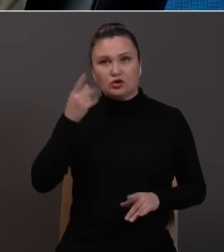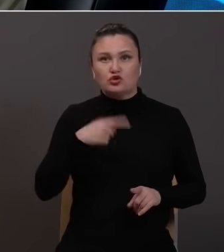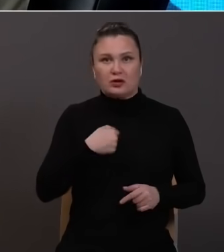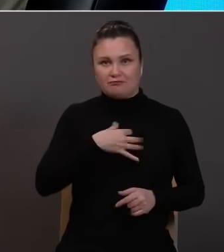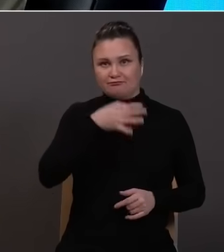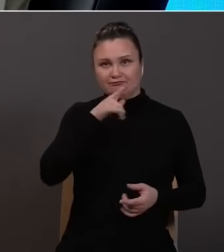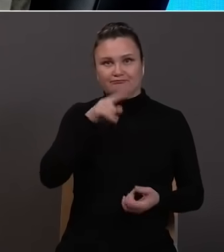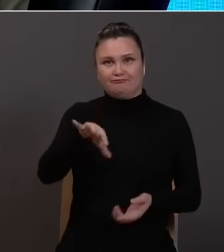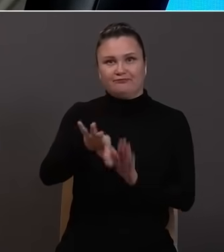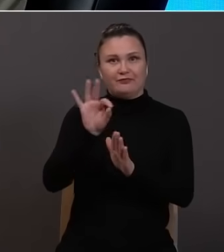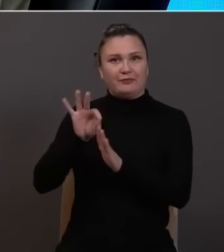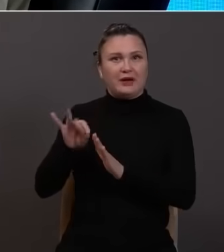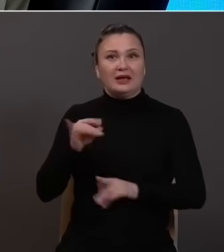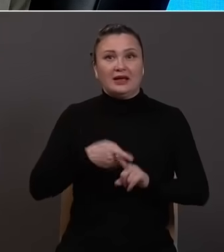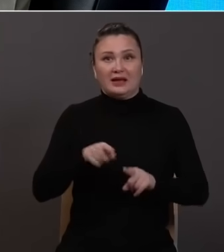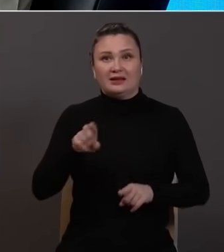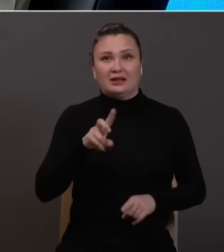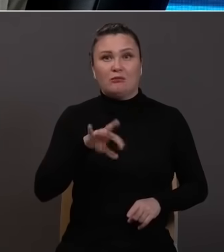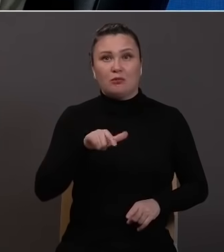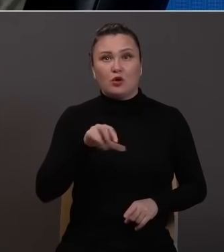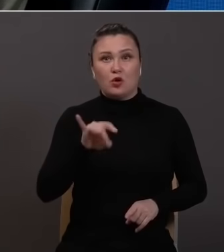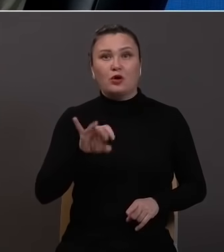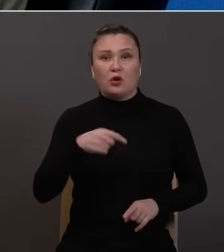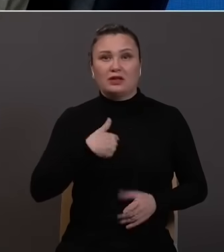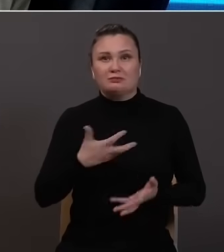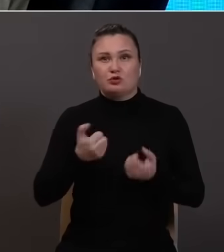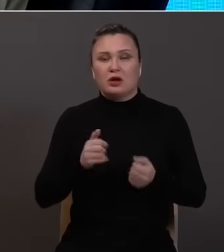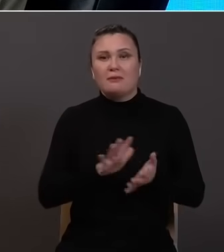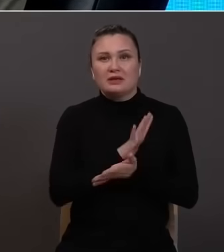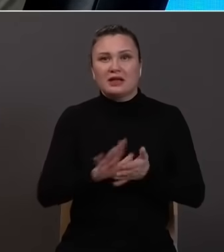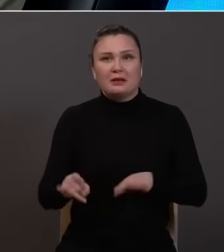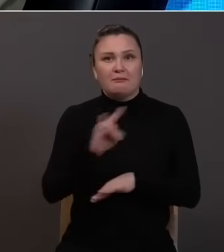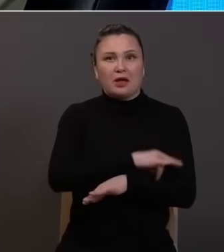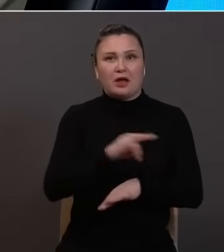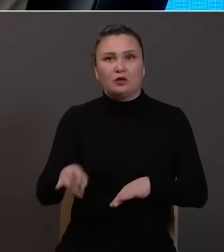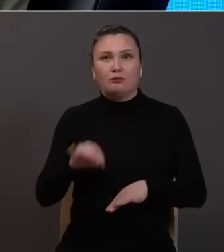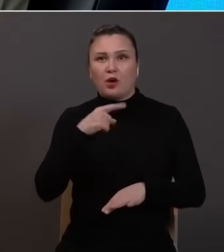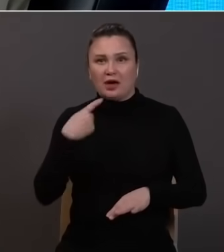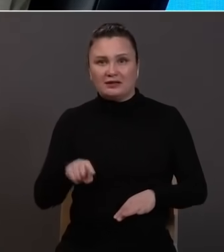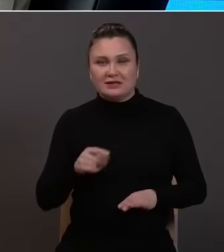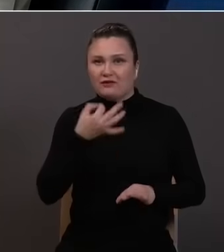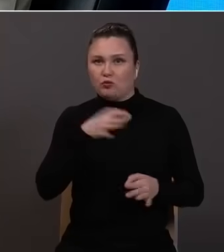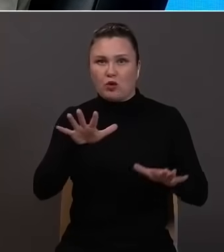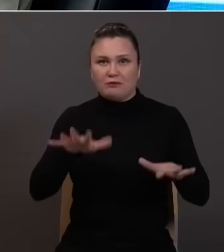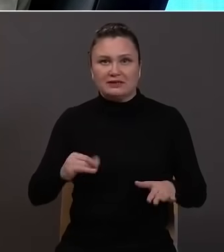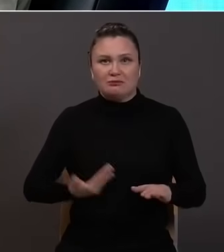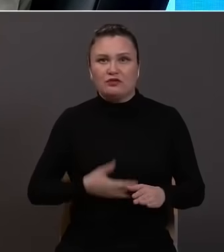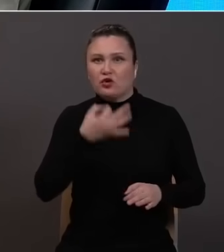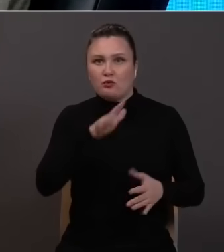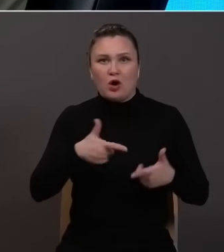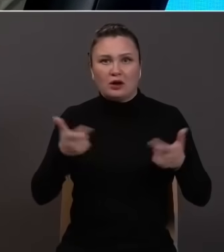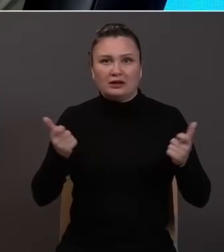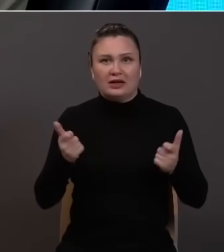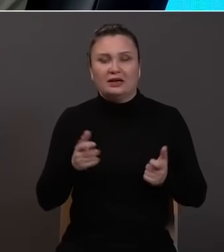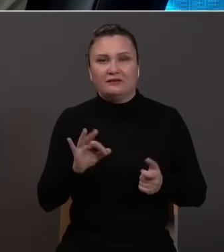нам подходило. И этот блогер получал от нас бесплатный перелет по России туда и обратно в любое место и проживание в любом